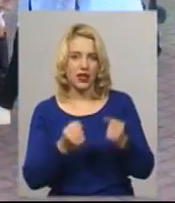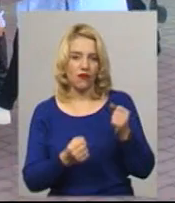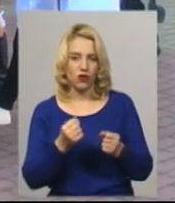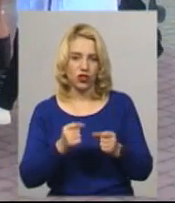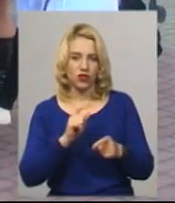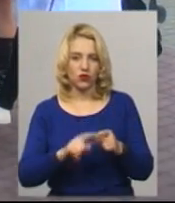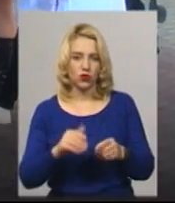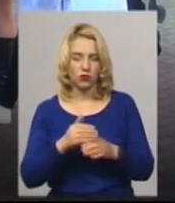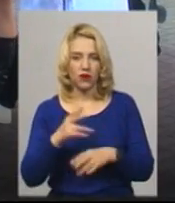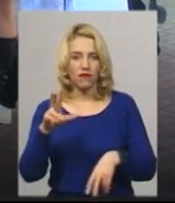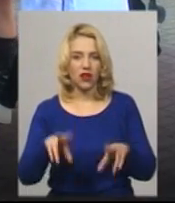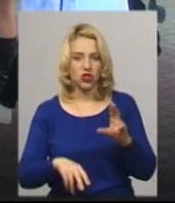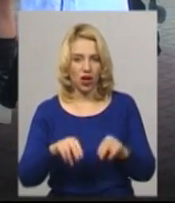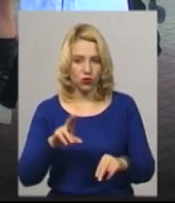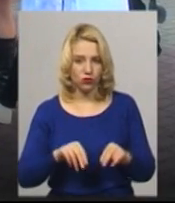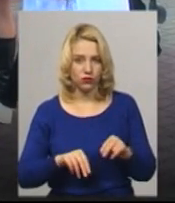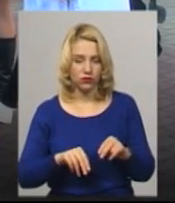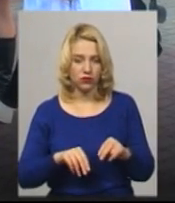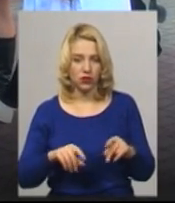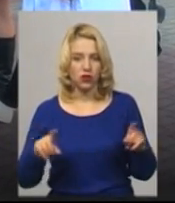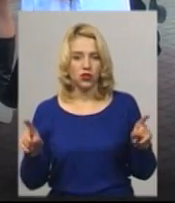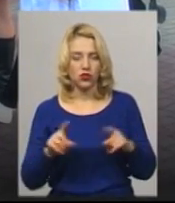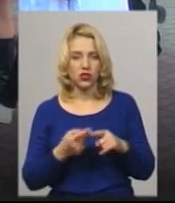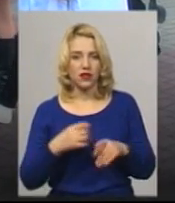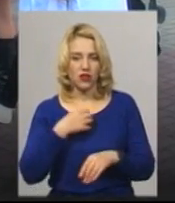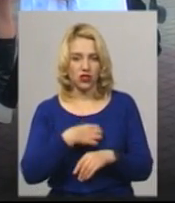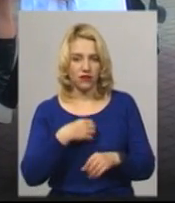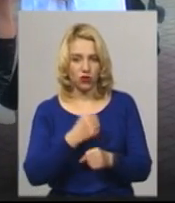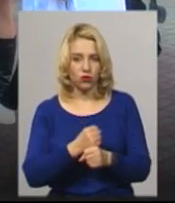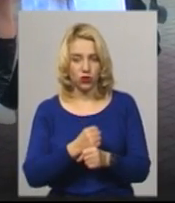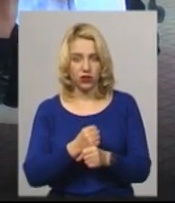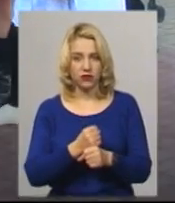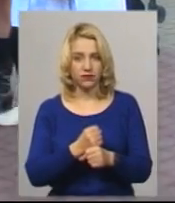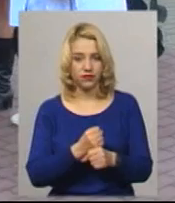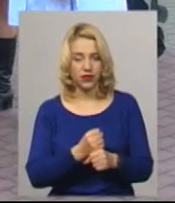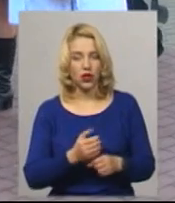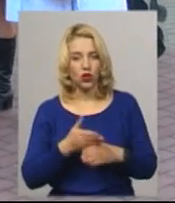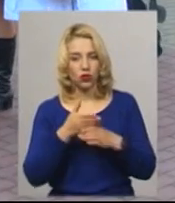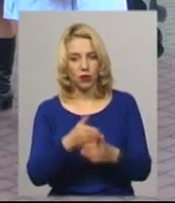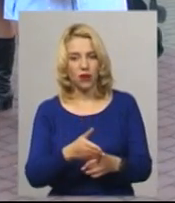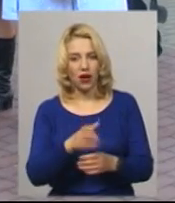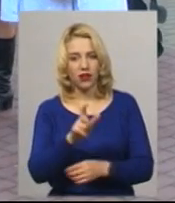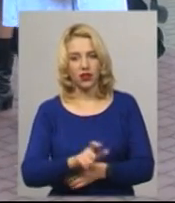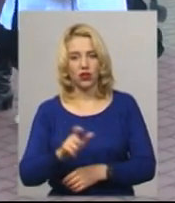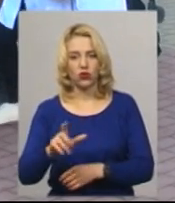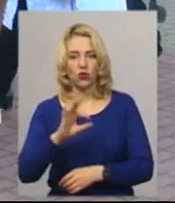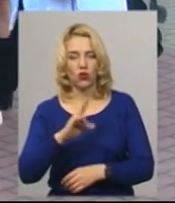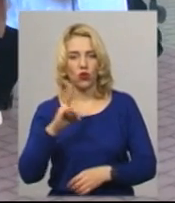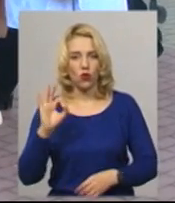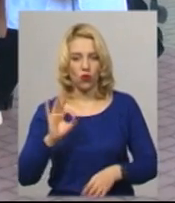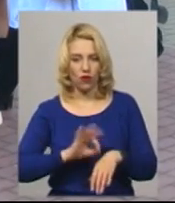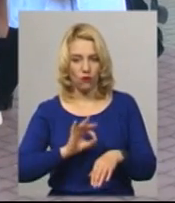Маймескул. Вважаю, що це важлива робота – допомагати людям, онкохворим,